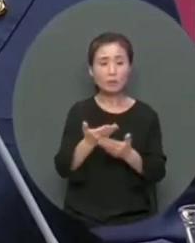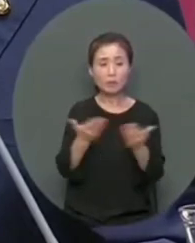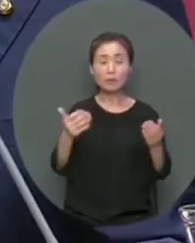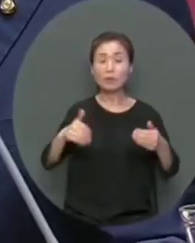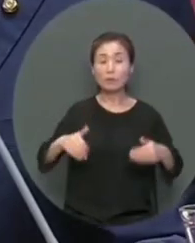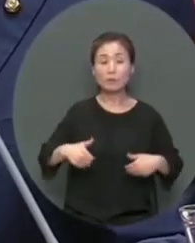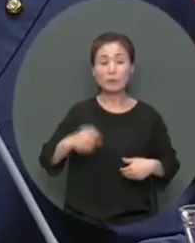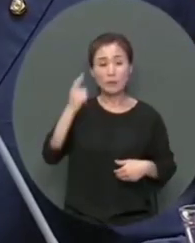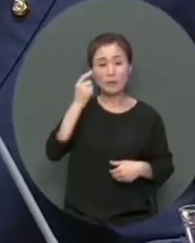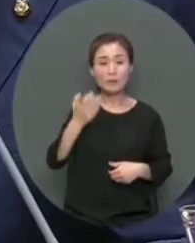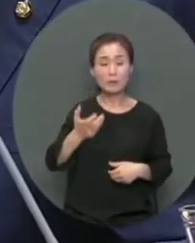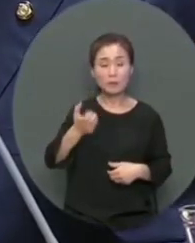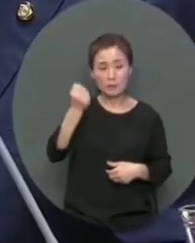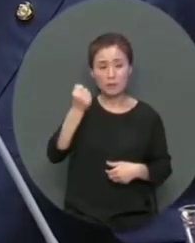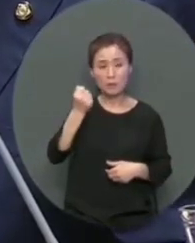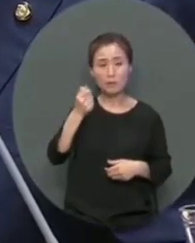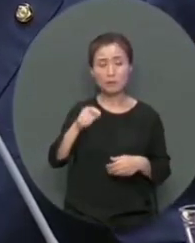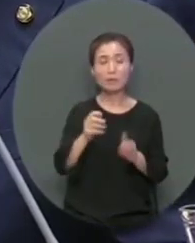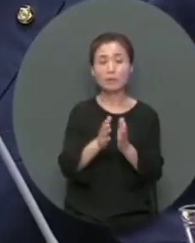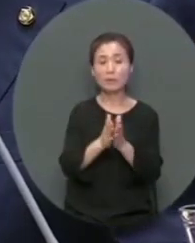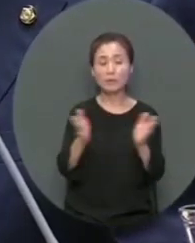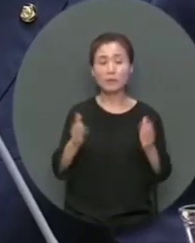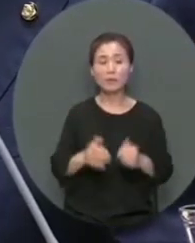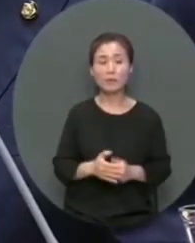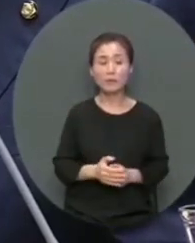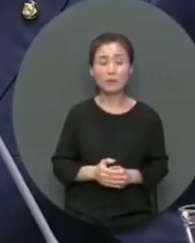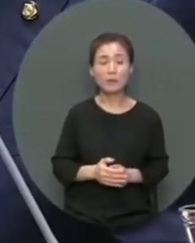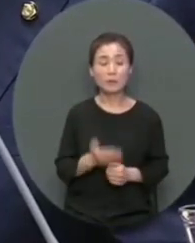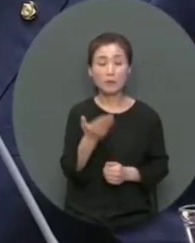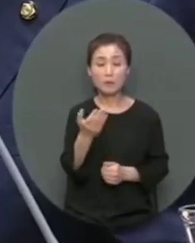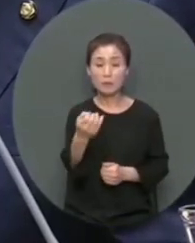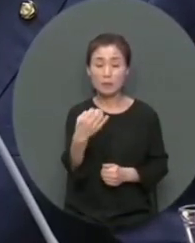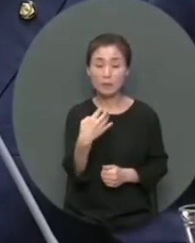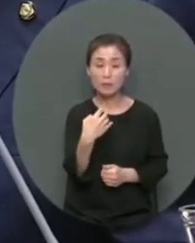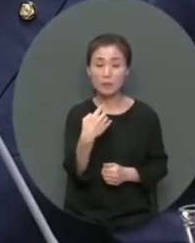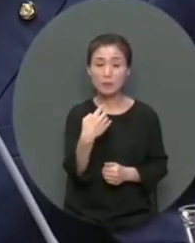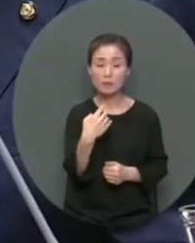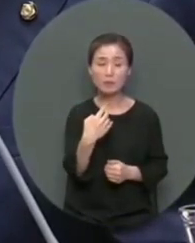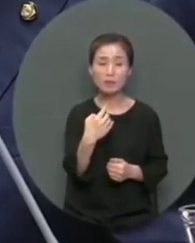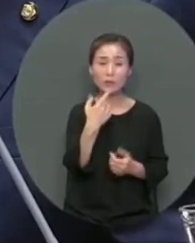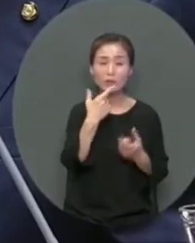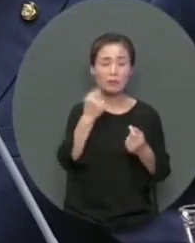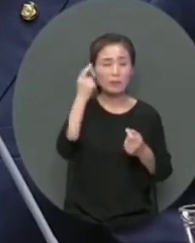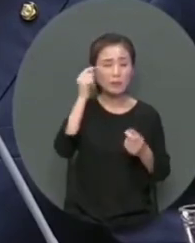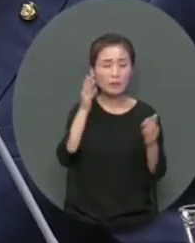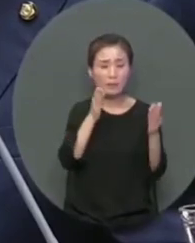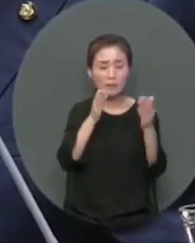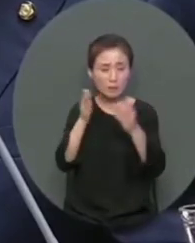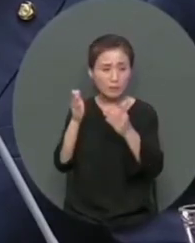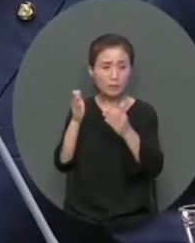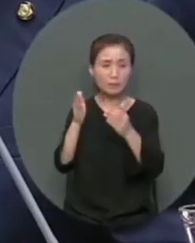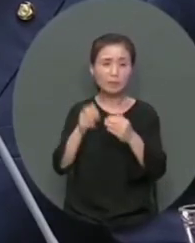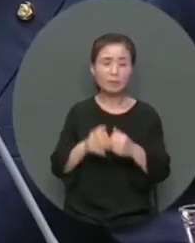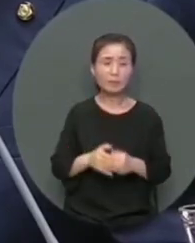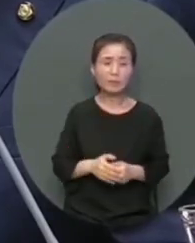데에서 출발한 것이다. 이것은 지금 의원님께서 말씀하신 그러한 그 이념, 좀 더